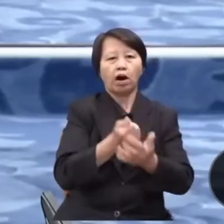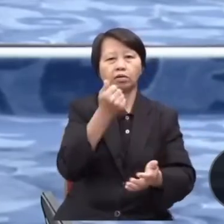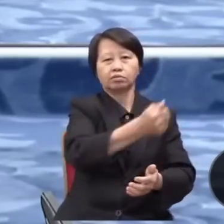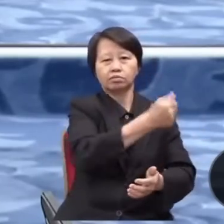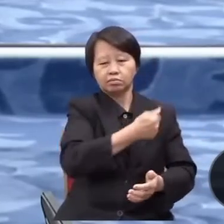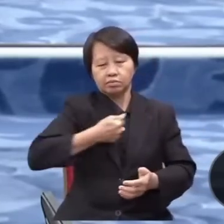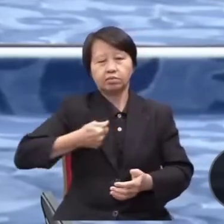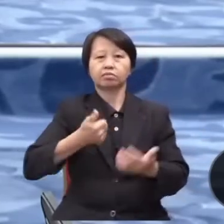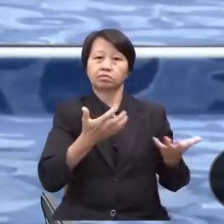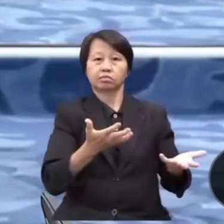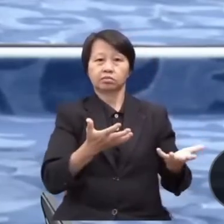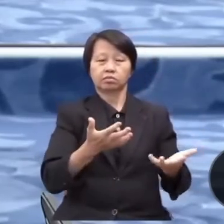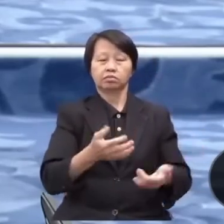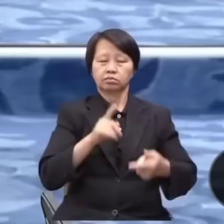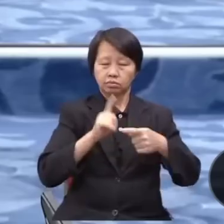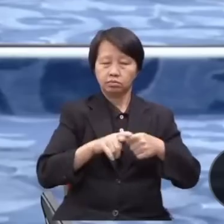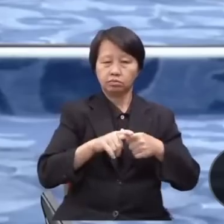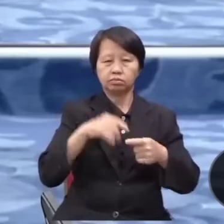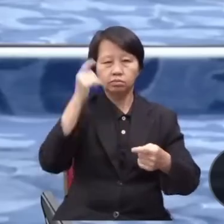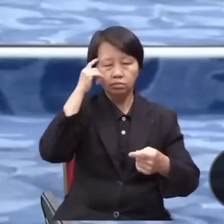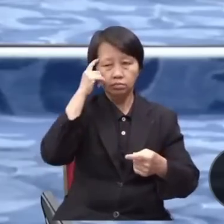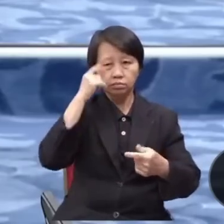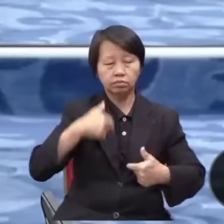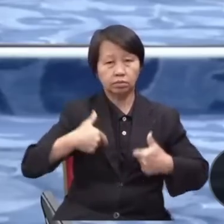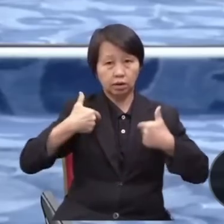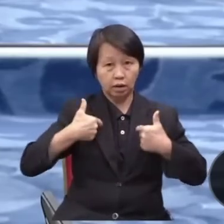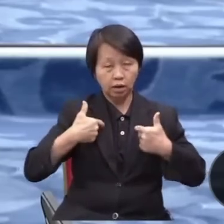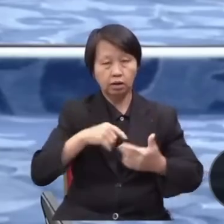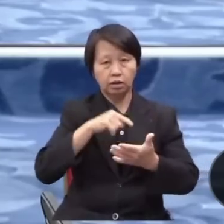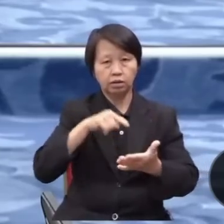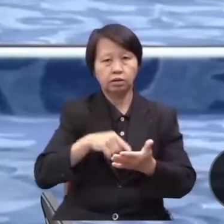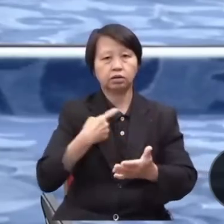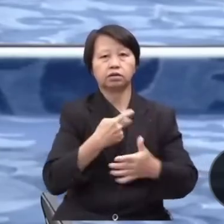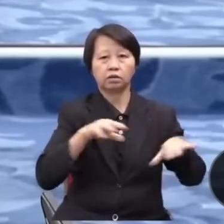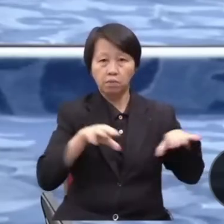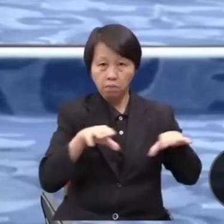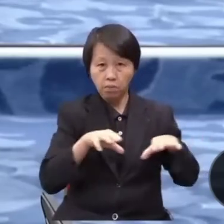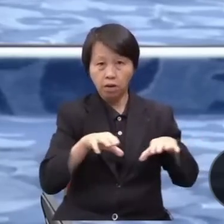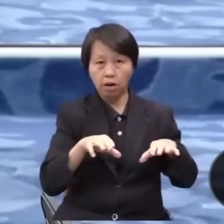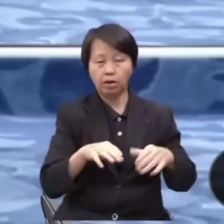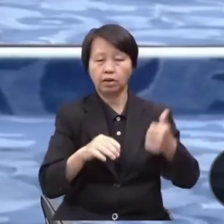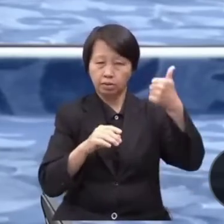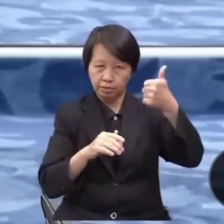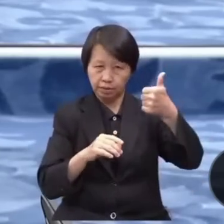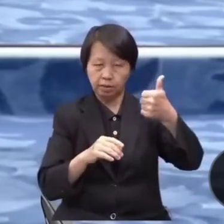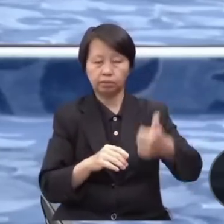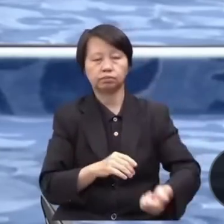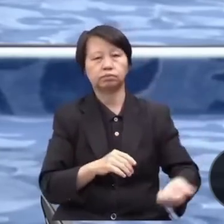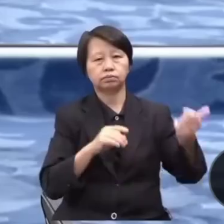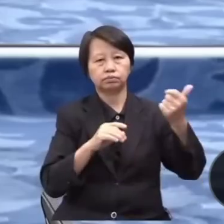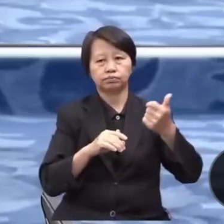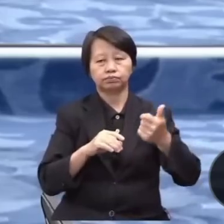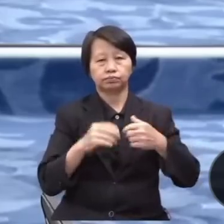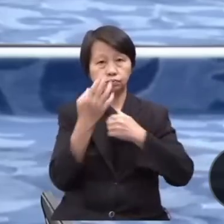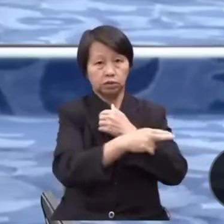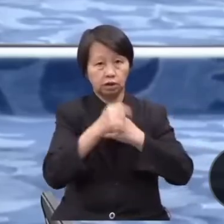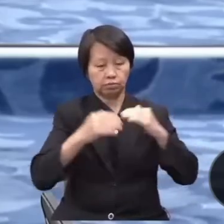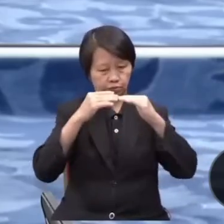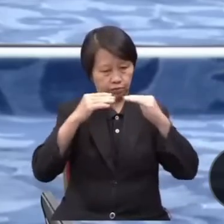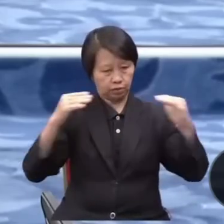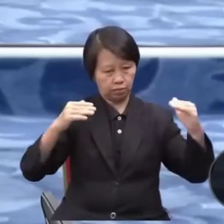ketergantungan soal kepada dolar, keduanya fundamentals lain. Dan ini yang kita lakukan. Pertama, negara harus